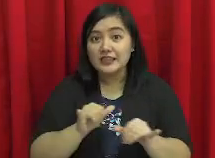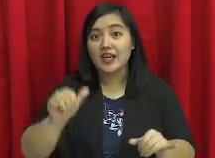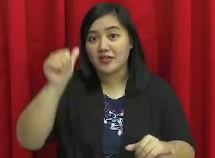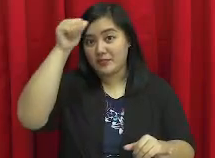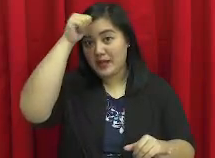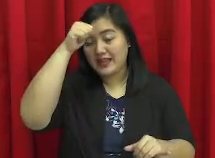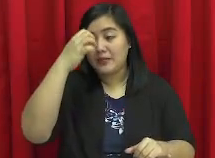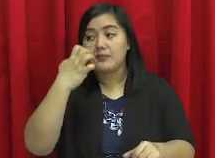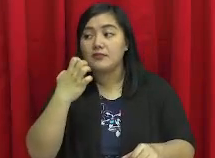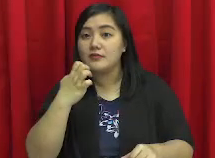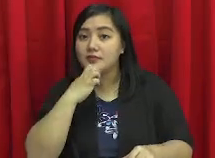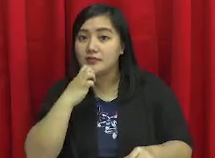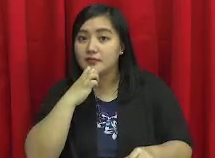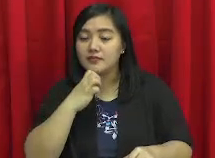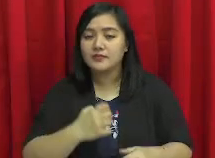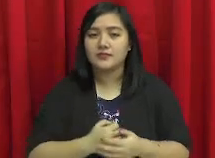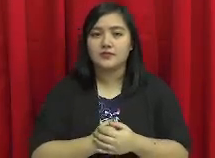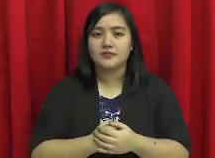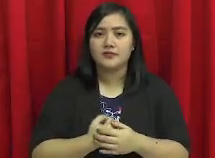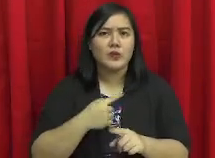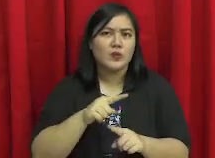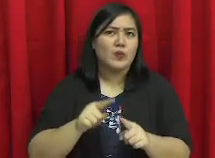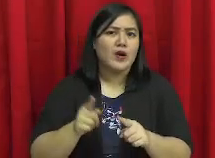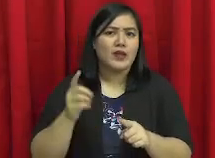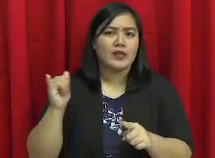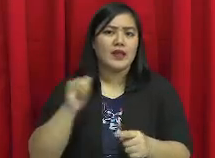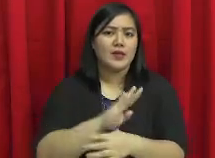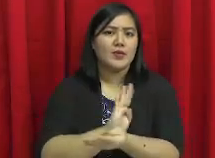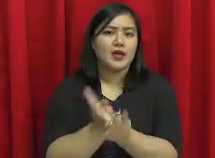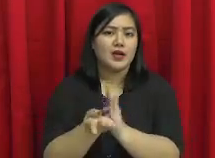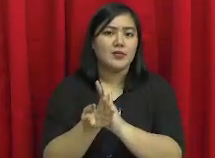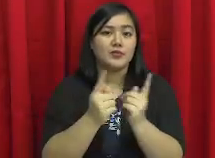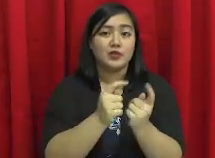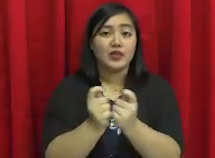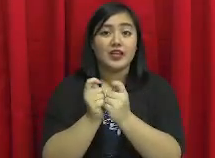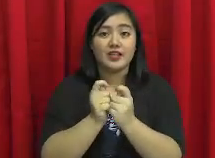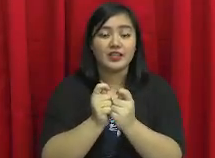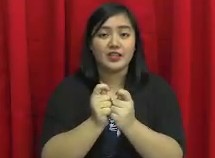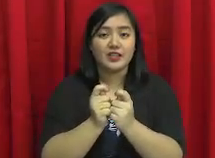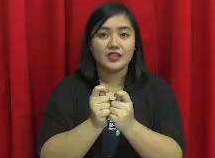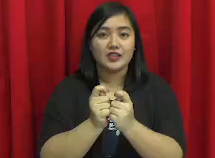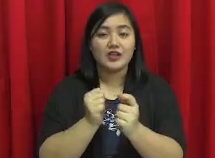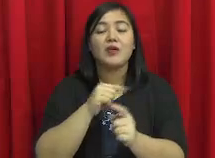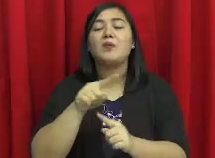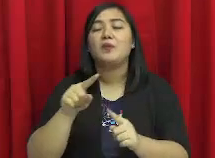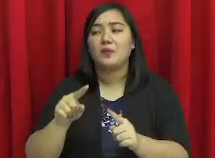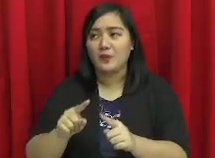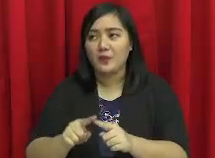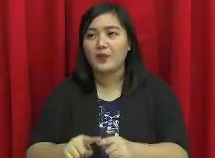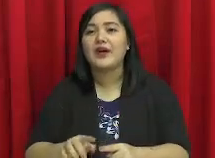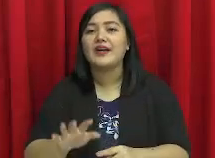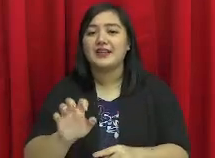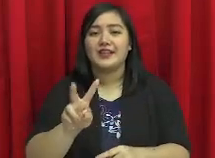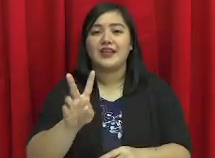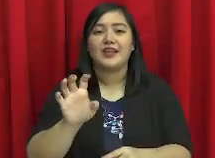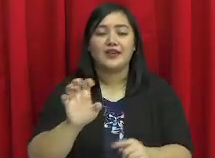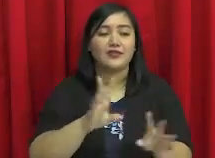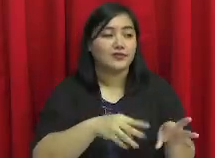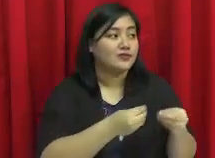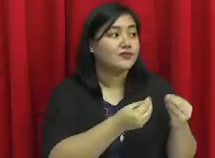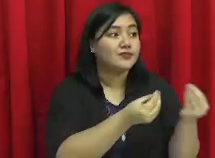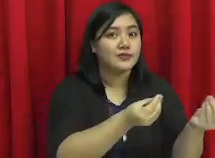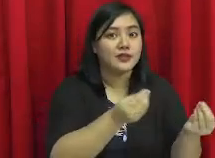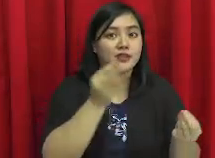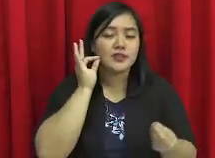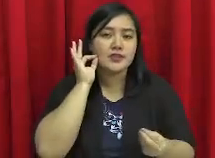kapatid? Mm-hmm. You see, kailan na lang nagsama noong nandoon na sa panahon ng kakainin. Yan na. You see, na